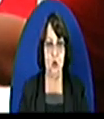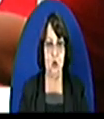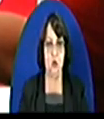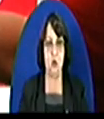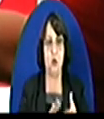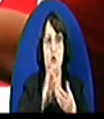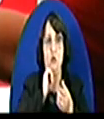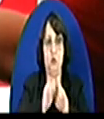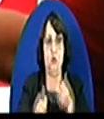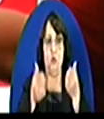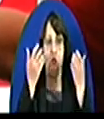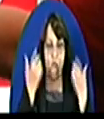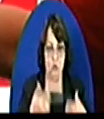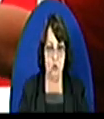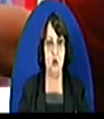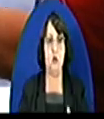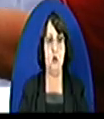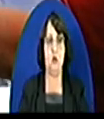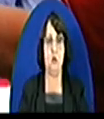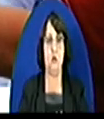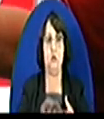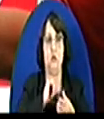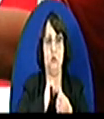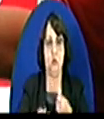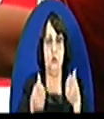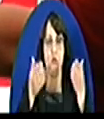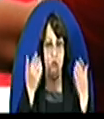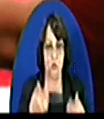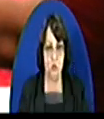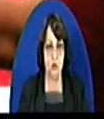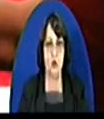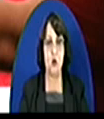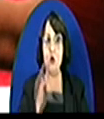Төлөв гэдэг. Төлөв гэдэг.